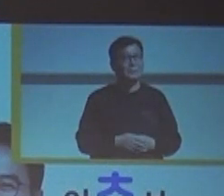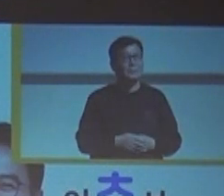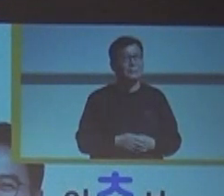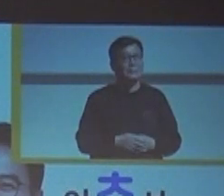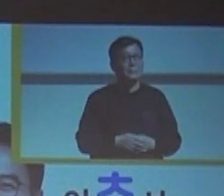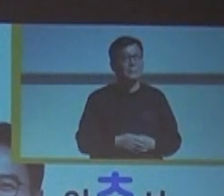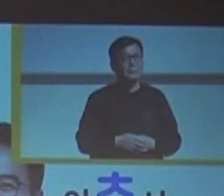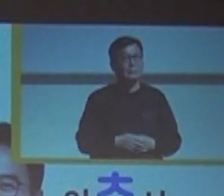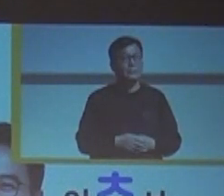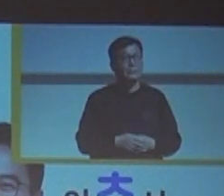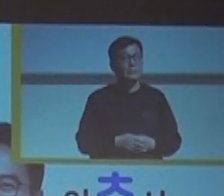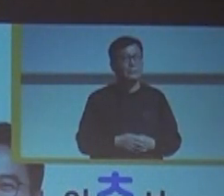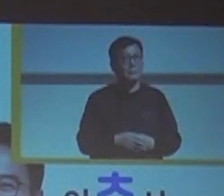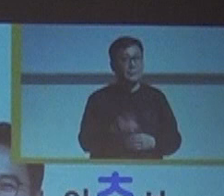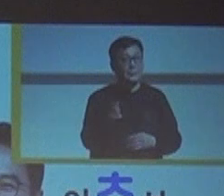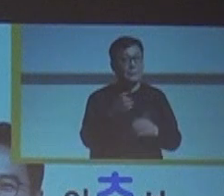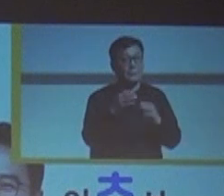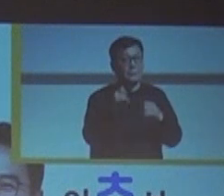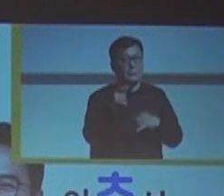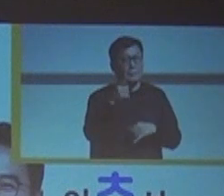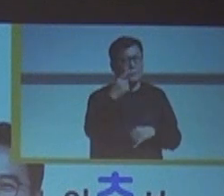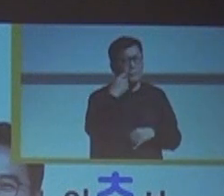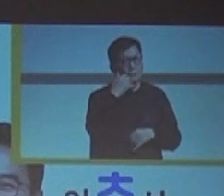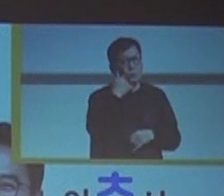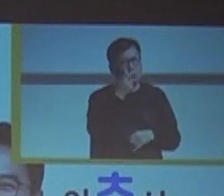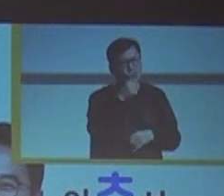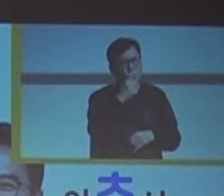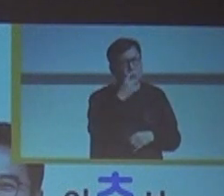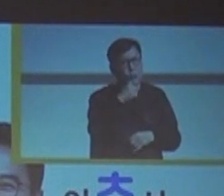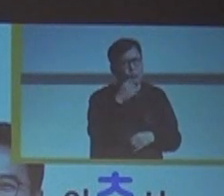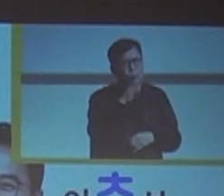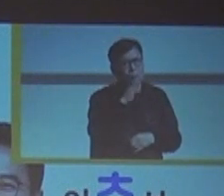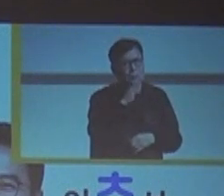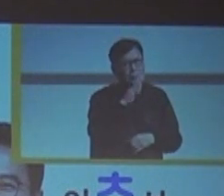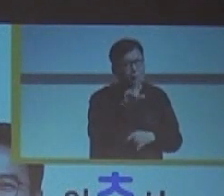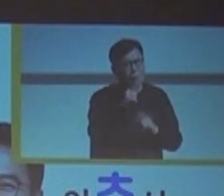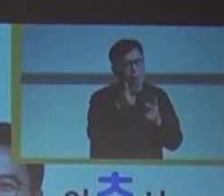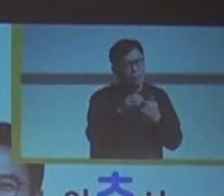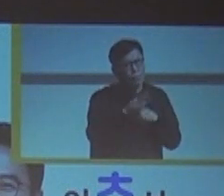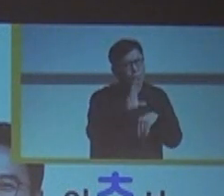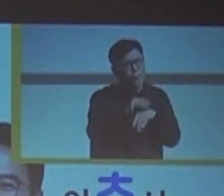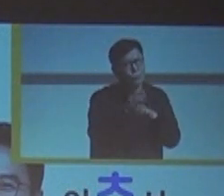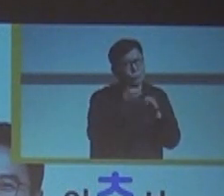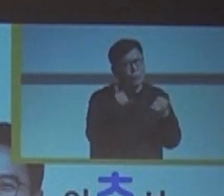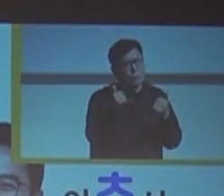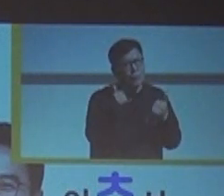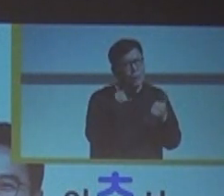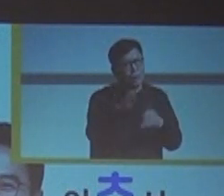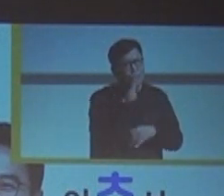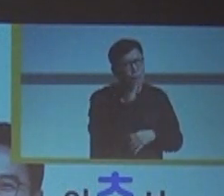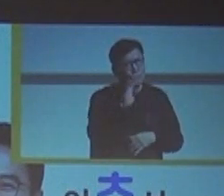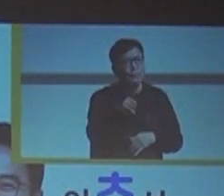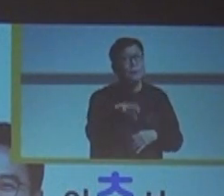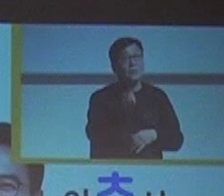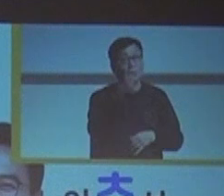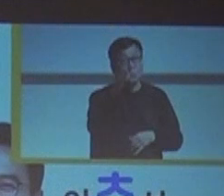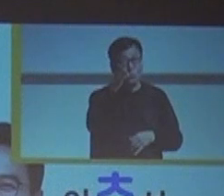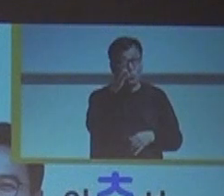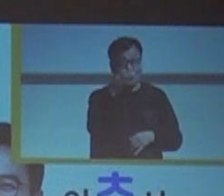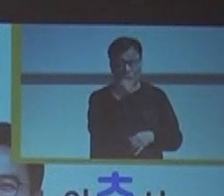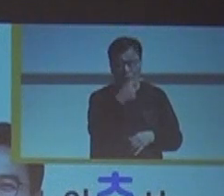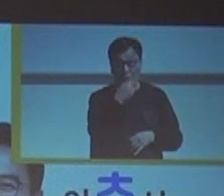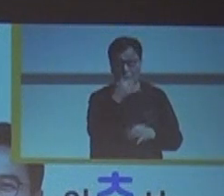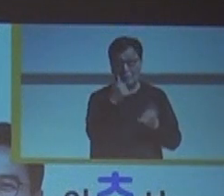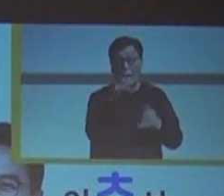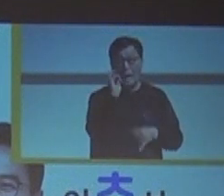네, 저 사람은 누군가, 신분가, 뭐 아니면 뭐 방송하는 사람인가, 이렇게 오늘 처음 오신 분들도 아마